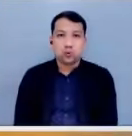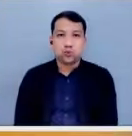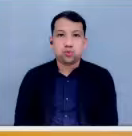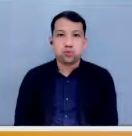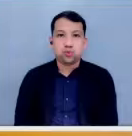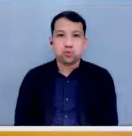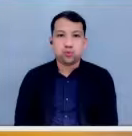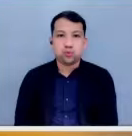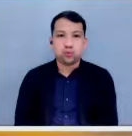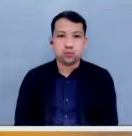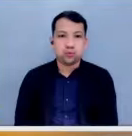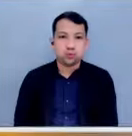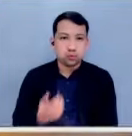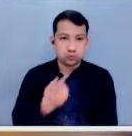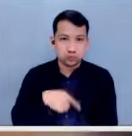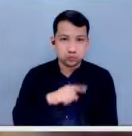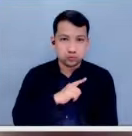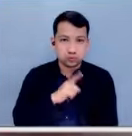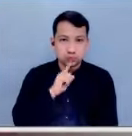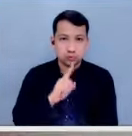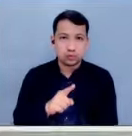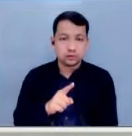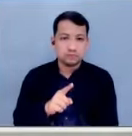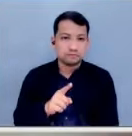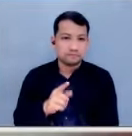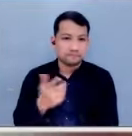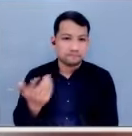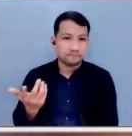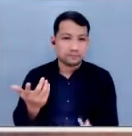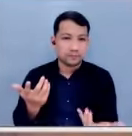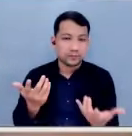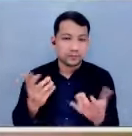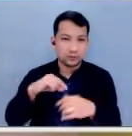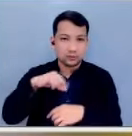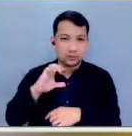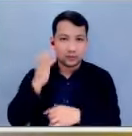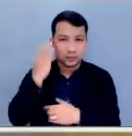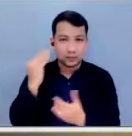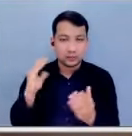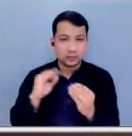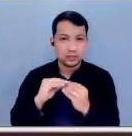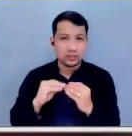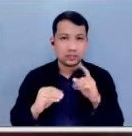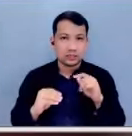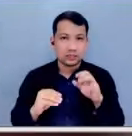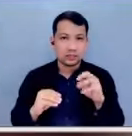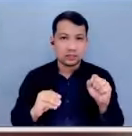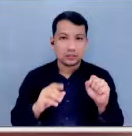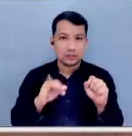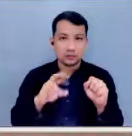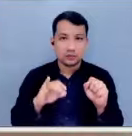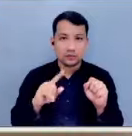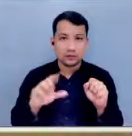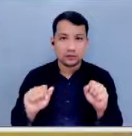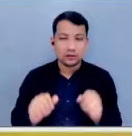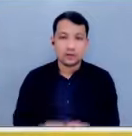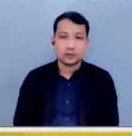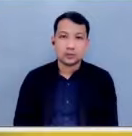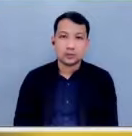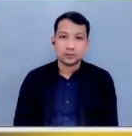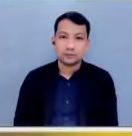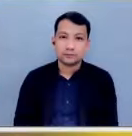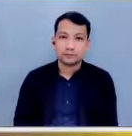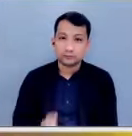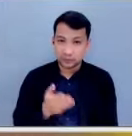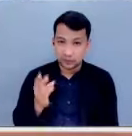Uh-oh. Tomas Morato. Uh-oh. So you can visit us po there at Gelatin At Its. Tomas yes. Morato. Okay. Yes. Yung mga kids mo ba tinuturuan mo